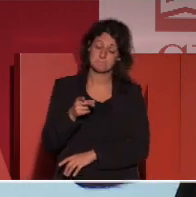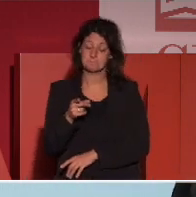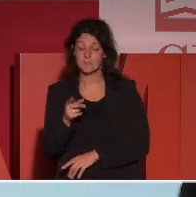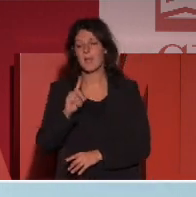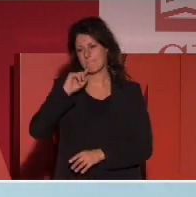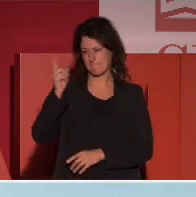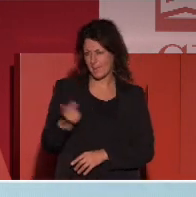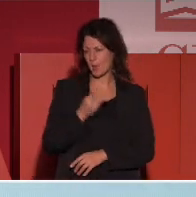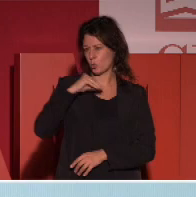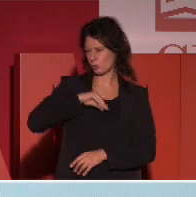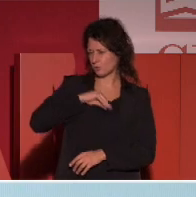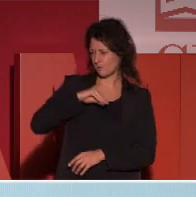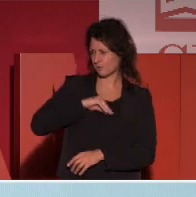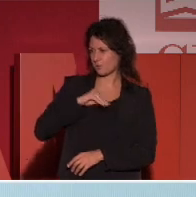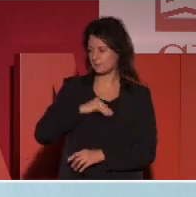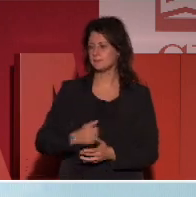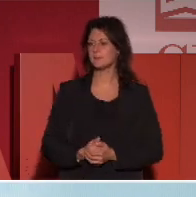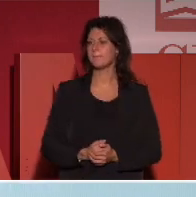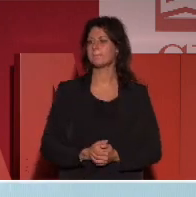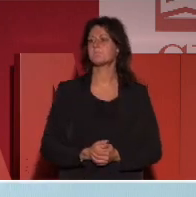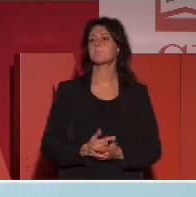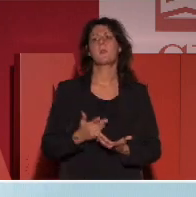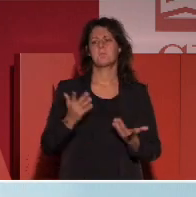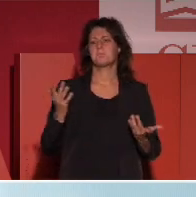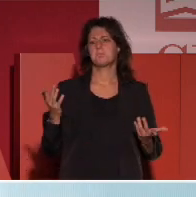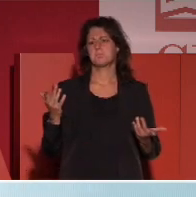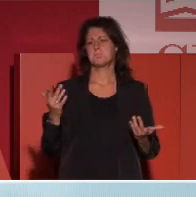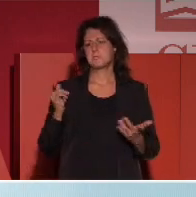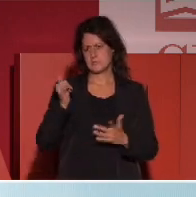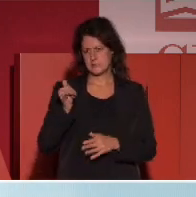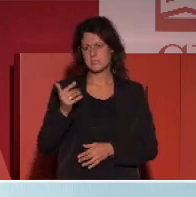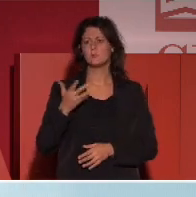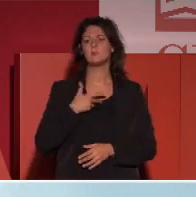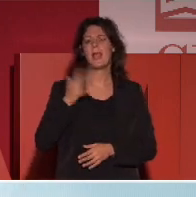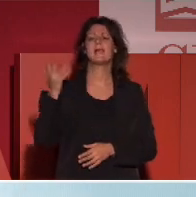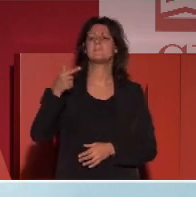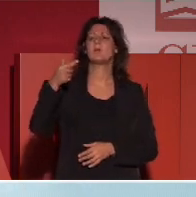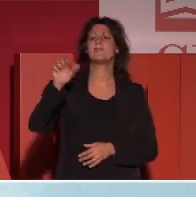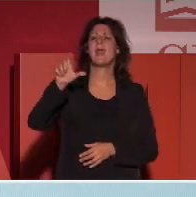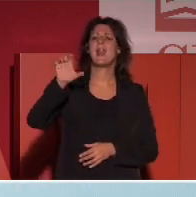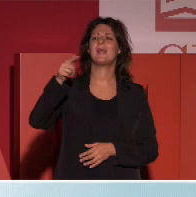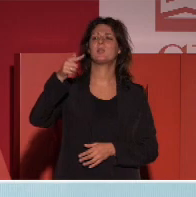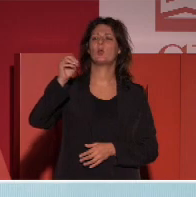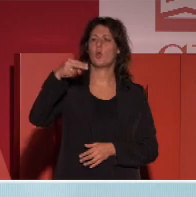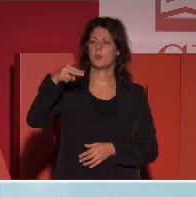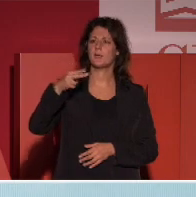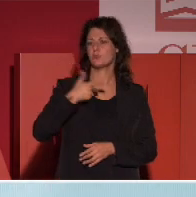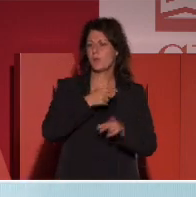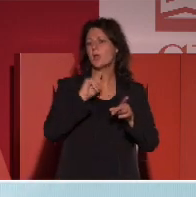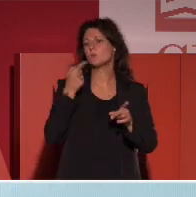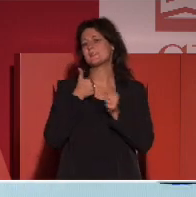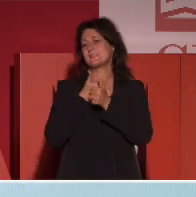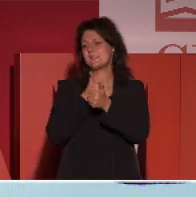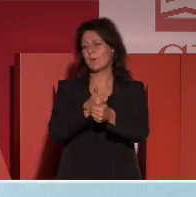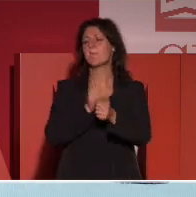nodali io non voglio per carità penso che telethon sia un'iniziativa più che meritoria ma credo che ci sia sempre un po di differenza